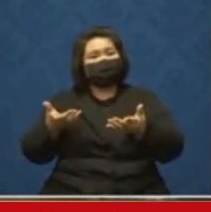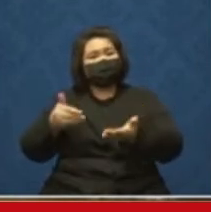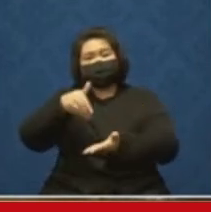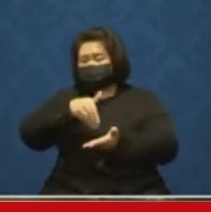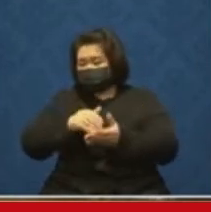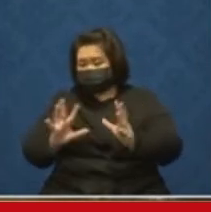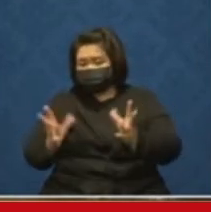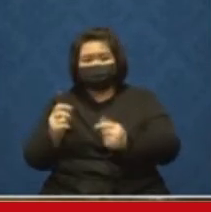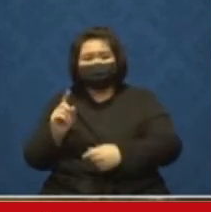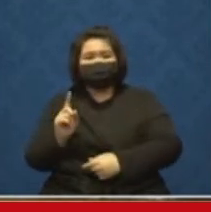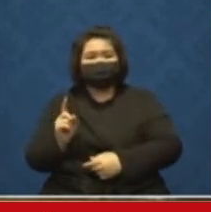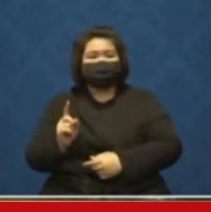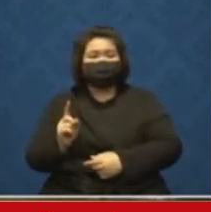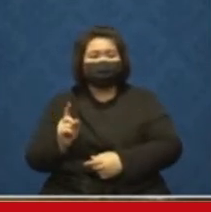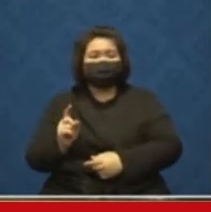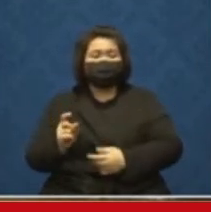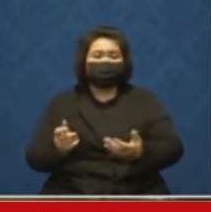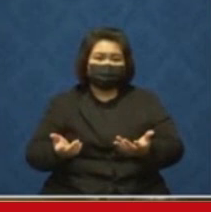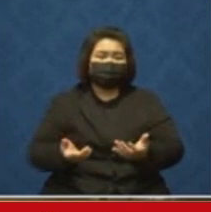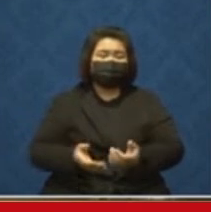โมยช่องทางเห่านนไปครั ท่รฐมุนตี